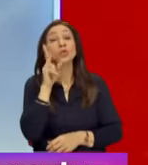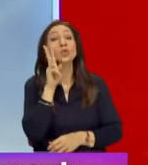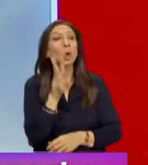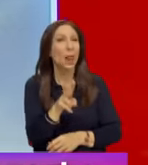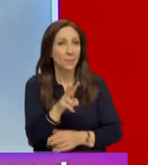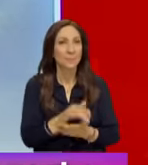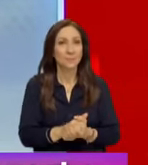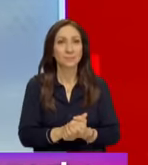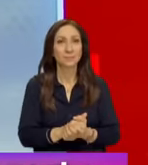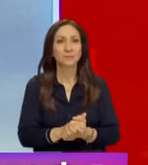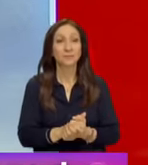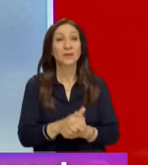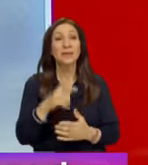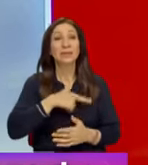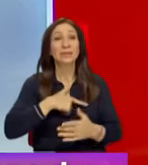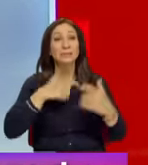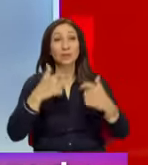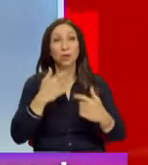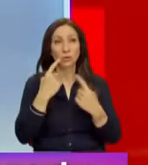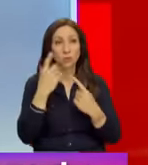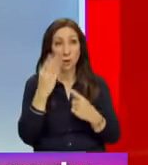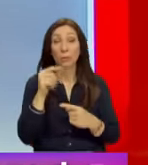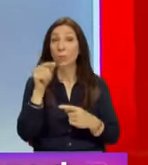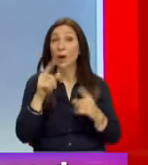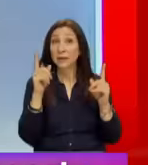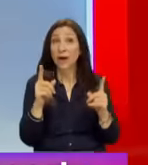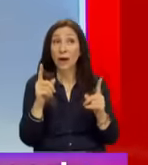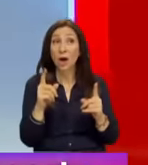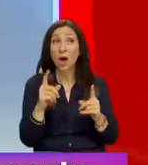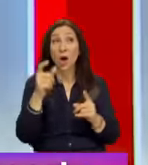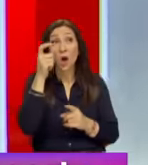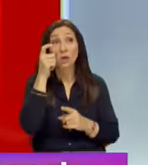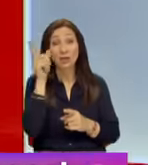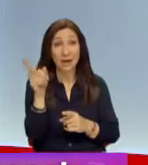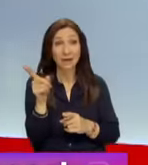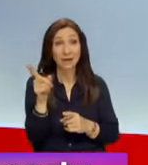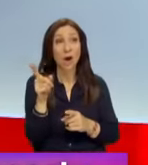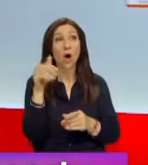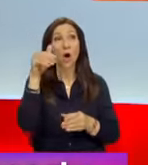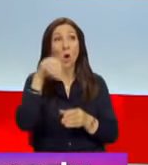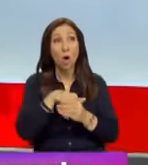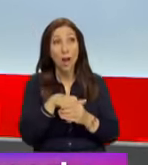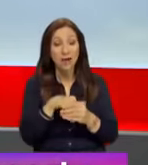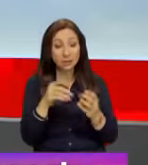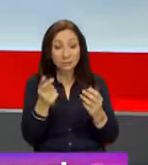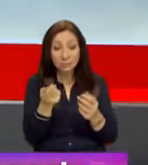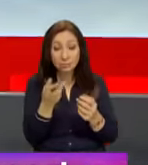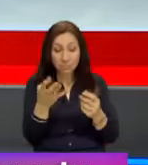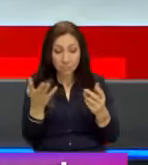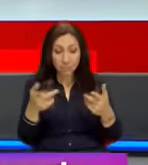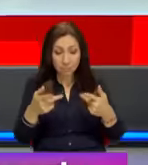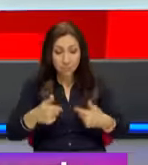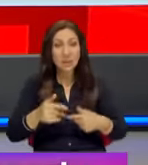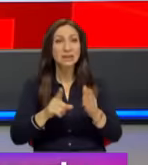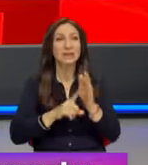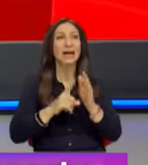da getirelim ekranlarınıza. İzmir'de konuşmuş olalım. Bu arada Özgür Özel oylar sayılırken daha